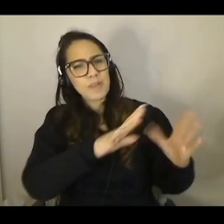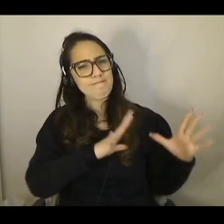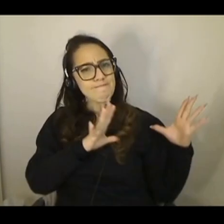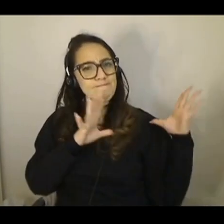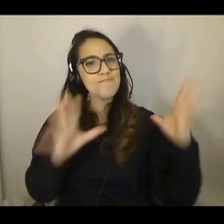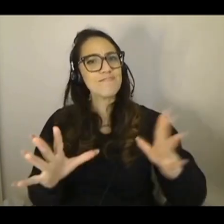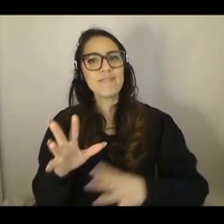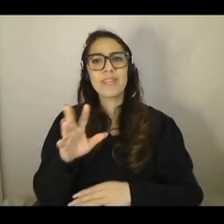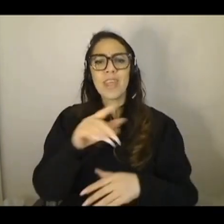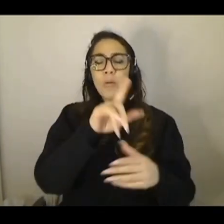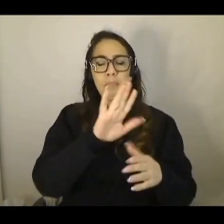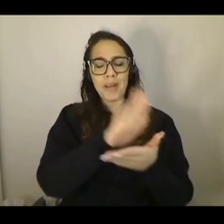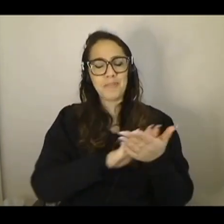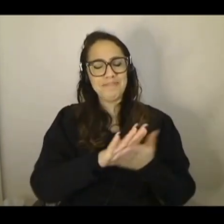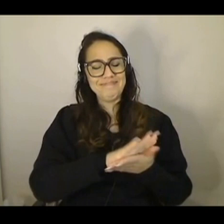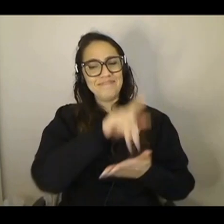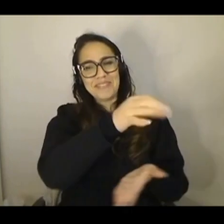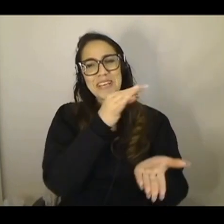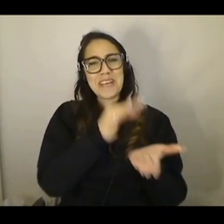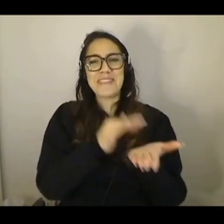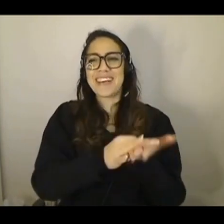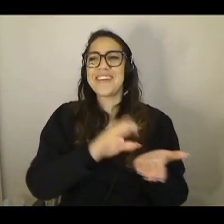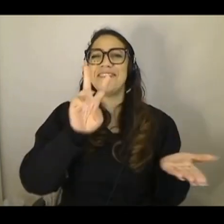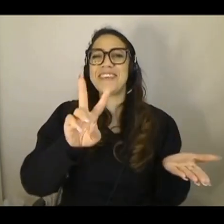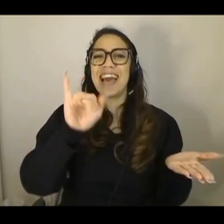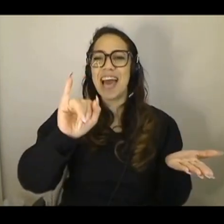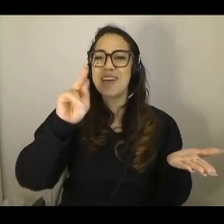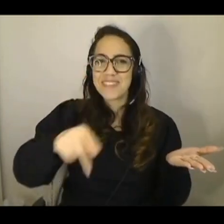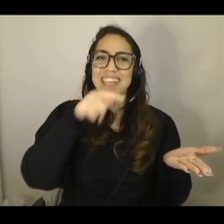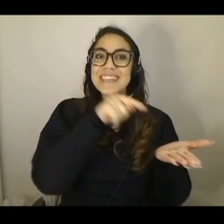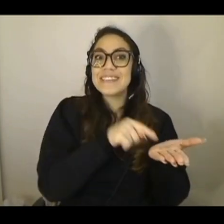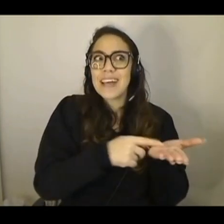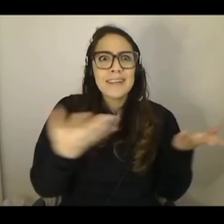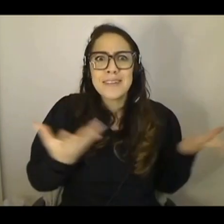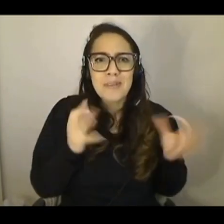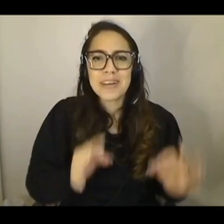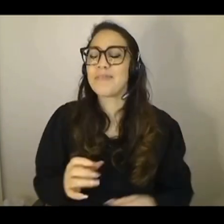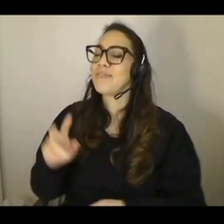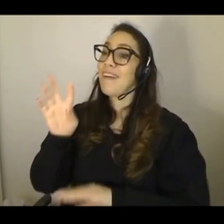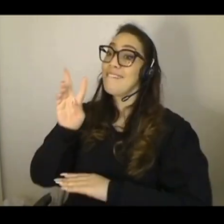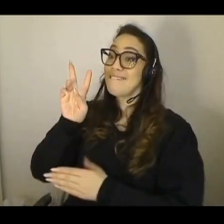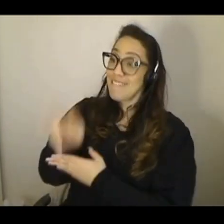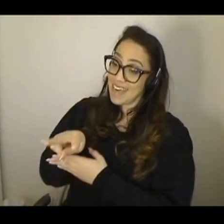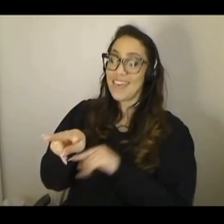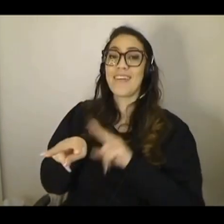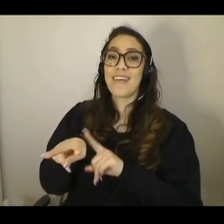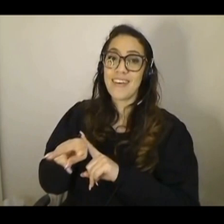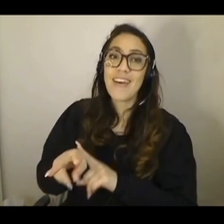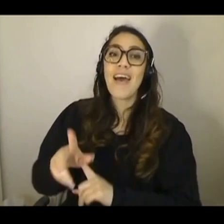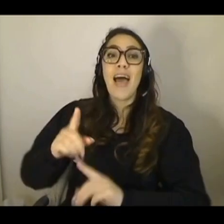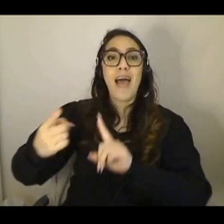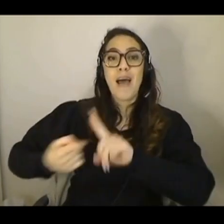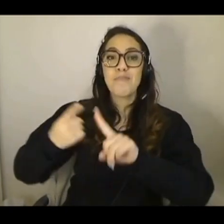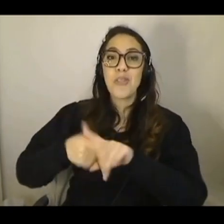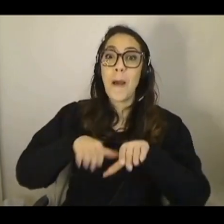qui est-elle aussi une solution de mobilité. En quoi consiste-t-elle? Alors, Very Important Parking, elle est née... Enfin, l'idée est arrivée